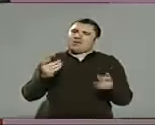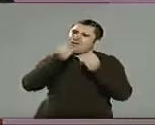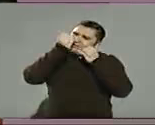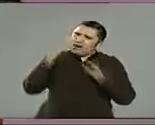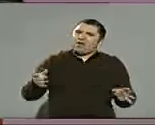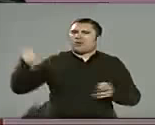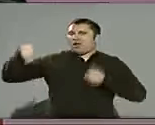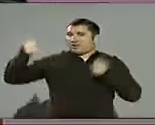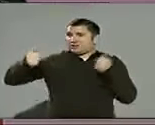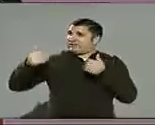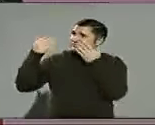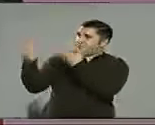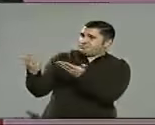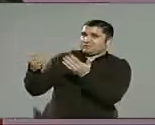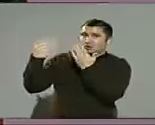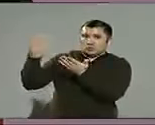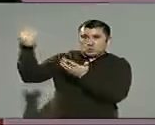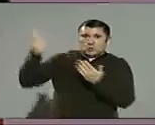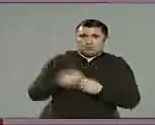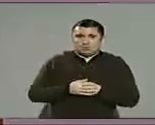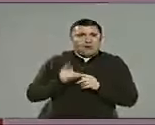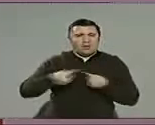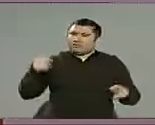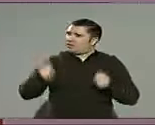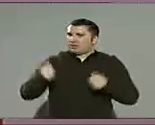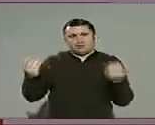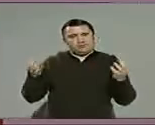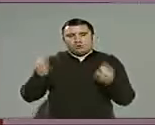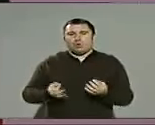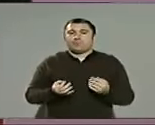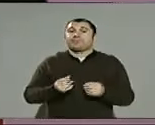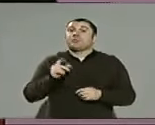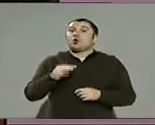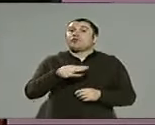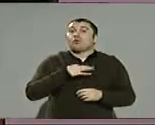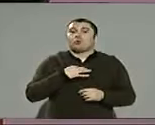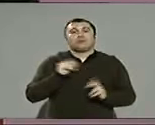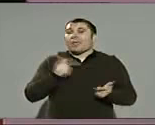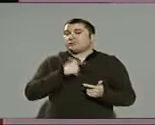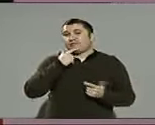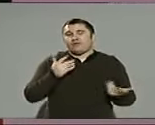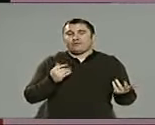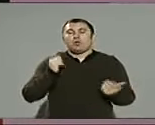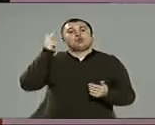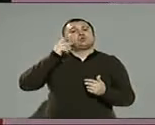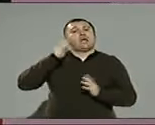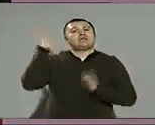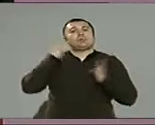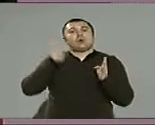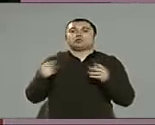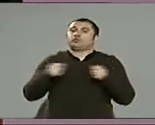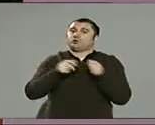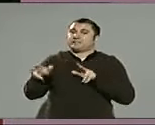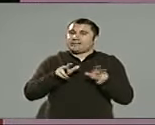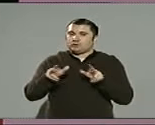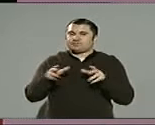zur bestehenden Durchwurstelerei formuliert. Für mich heißt das, damit es hier keine Zweifel gibt, eine sozialdemokratisch geführte